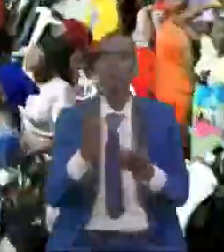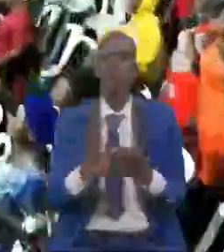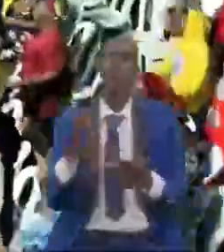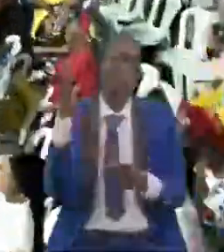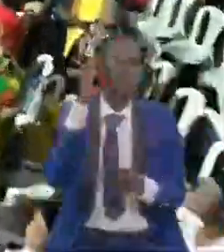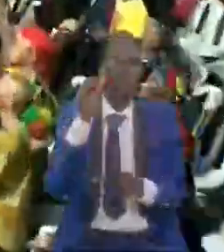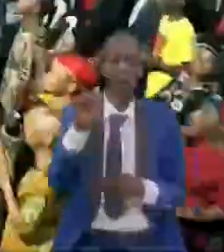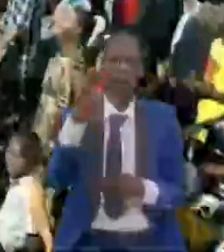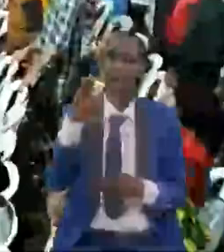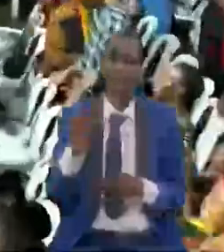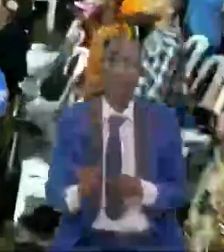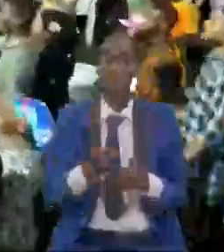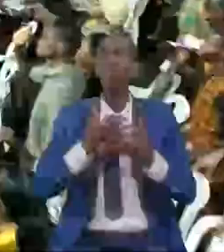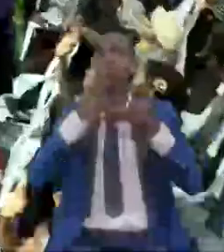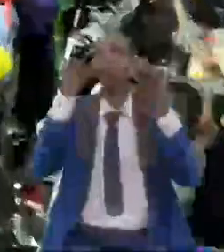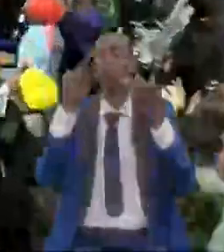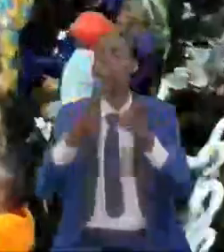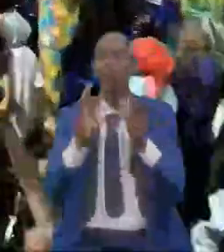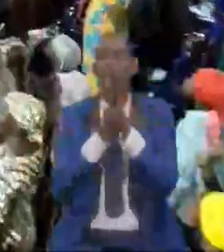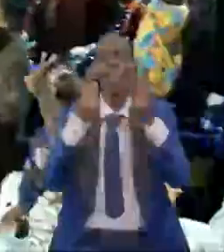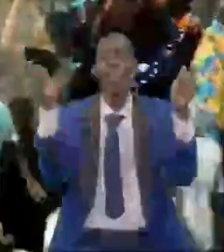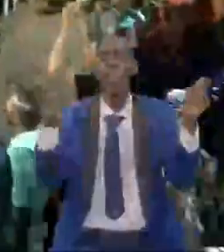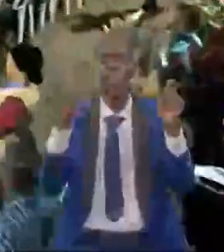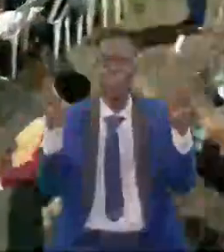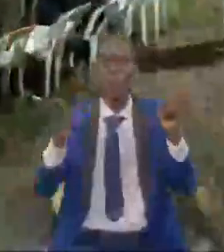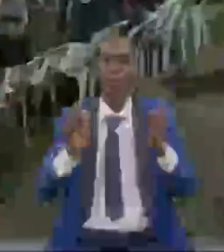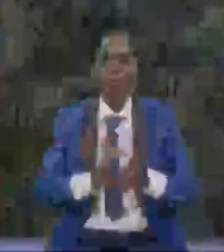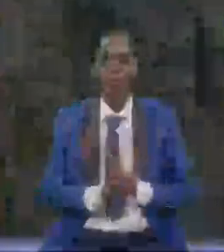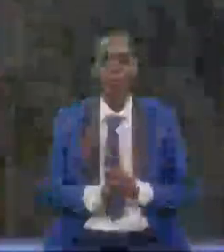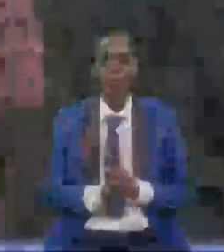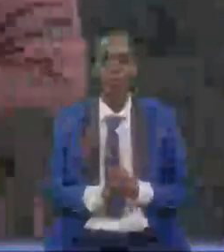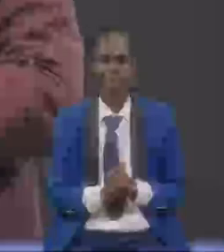Un alléluia de lieu Alpha.